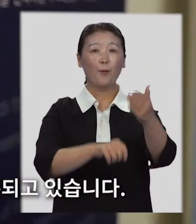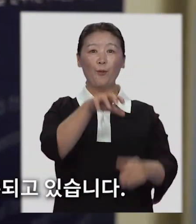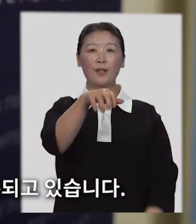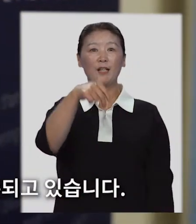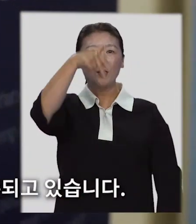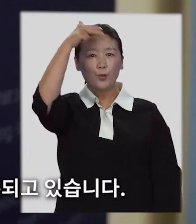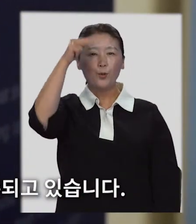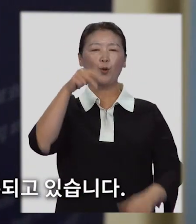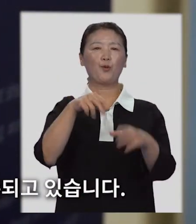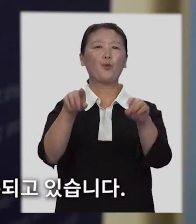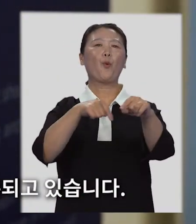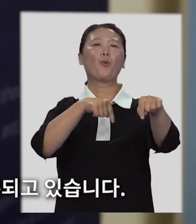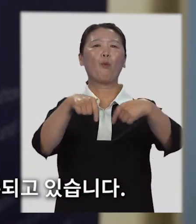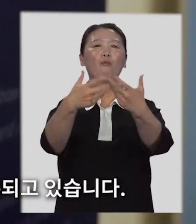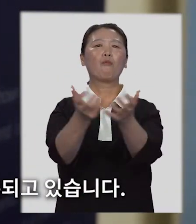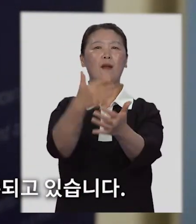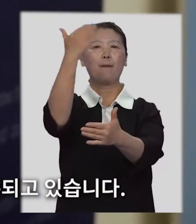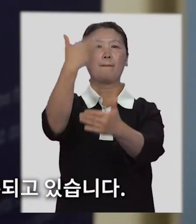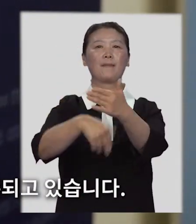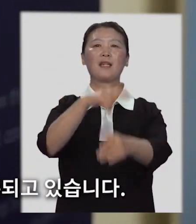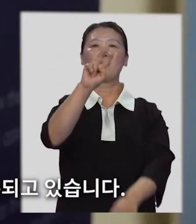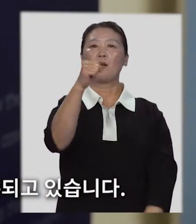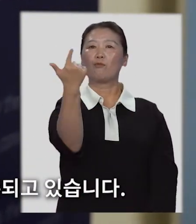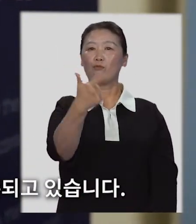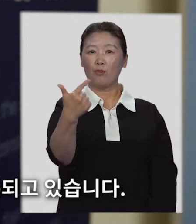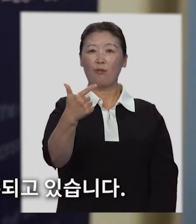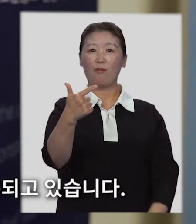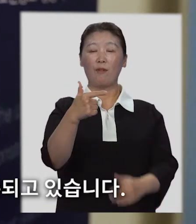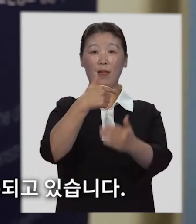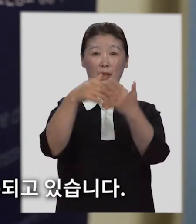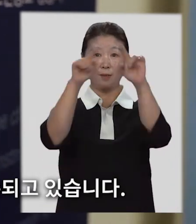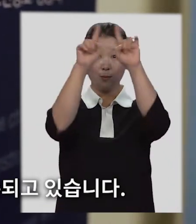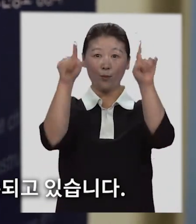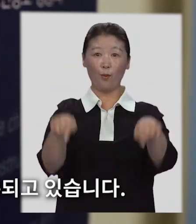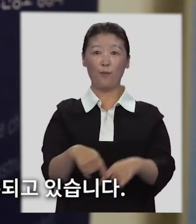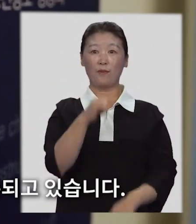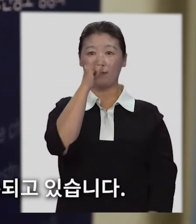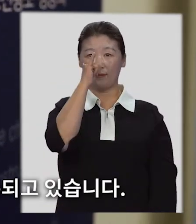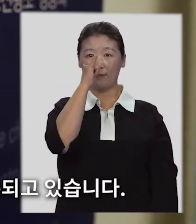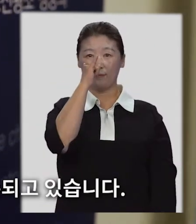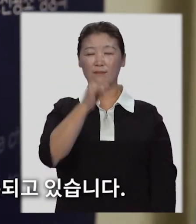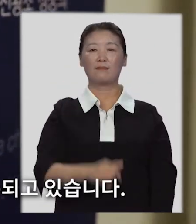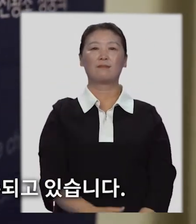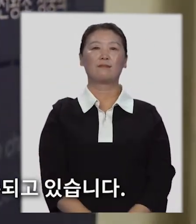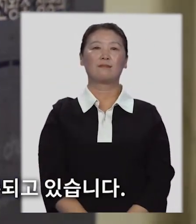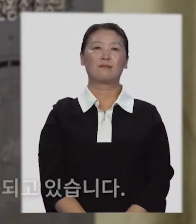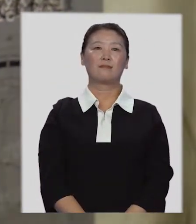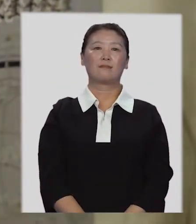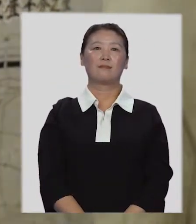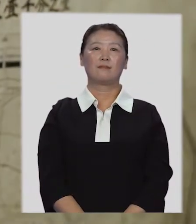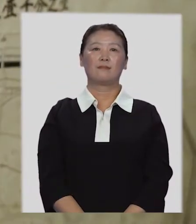국가기록원에는 조선 총독부가 남기고 간 2만 6천여 매의 도면이 보존되고 있습니다.